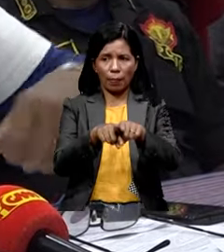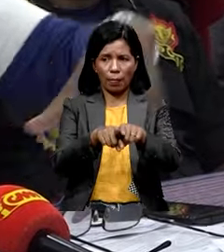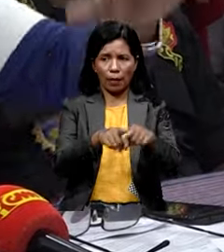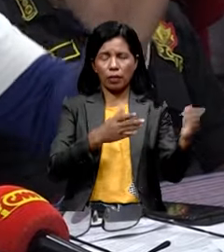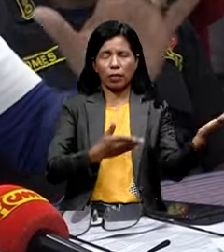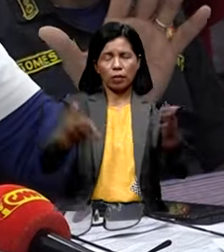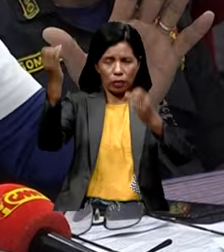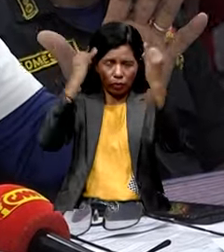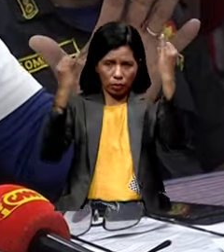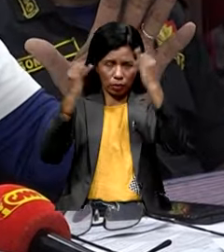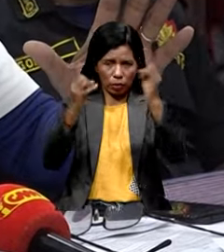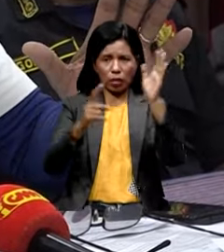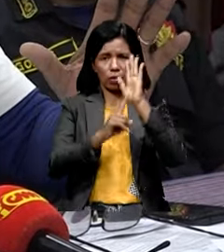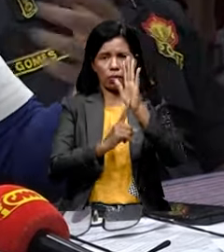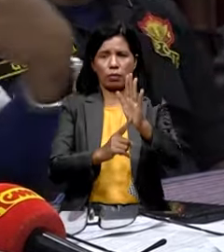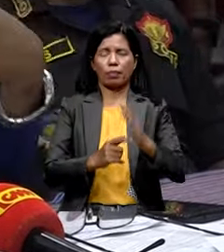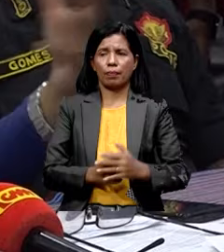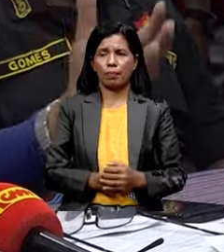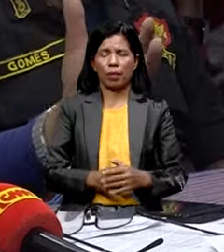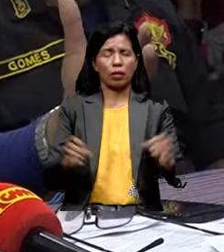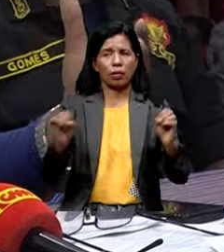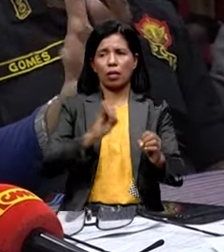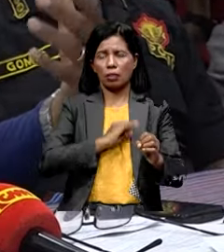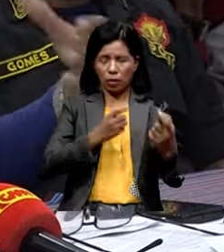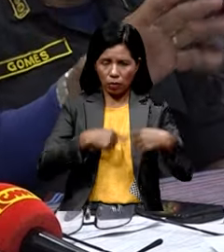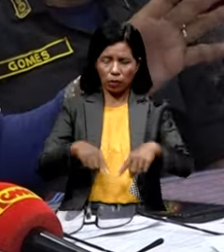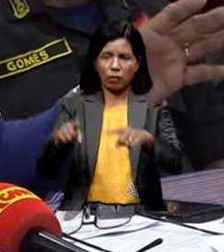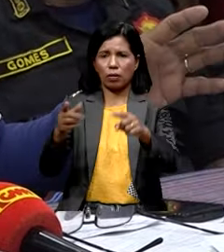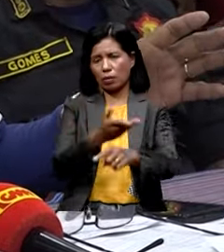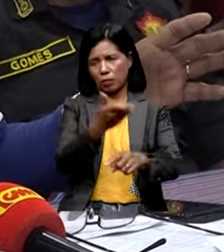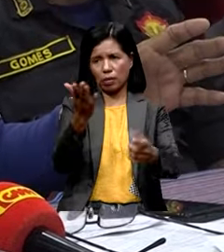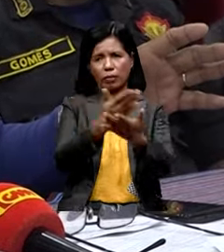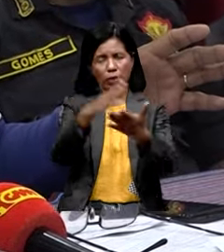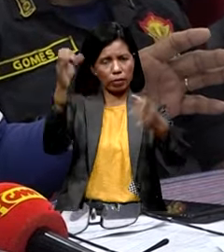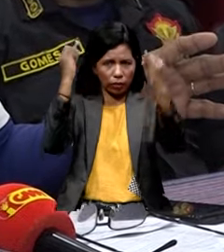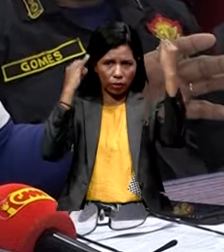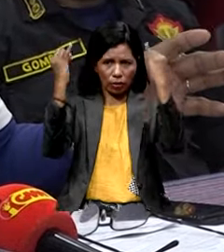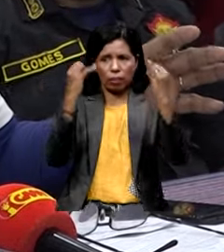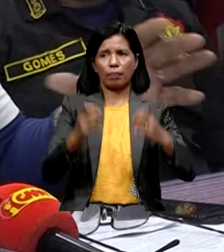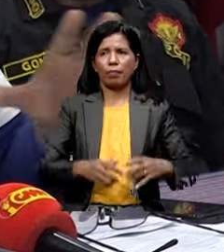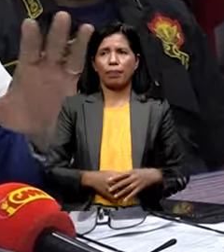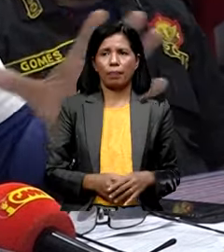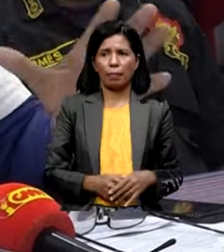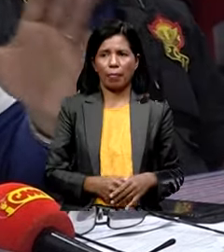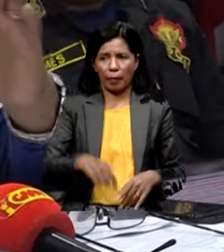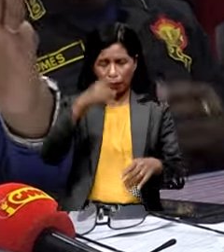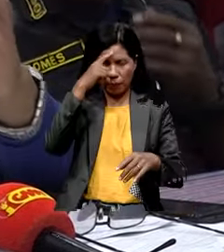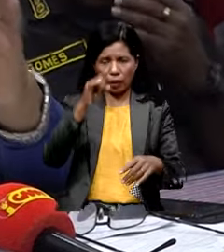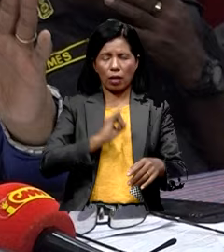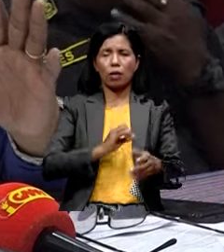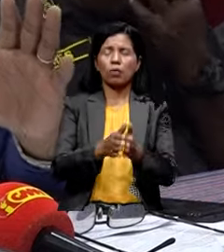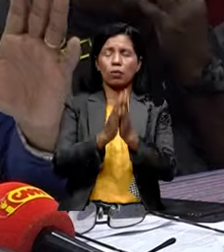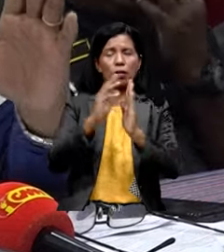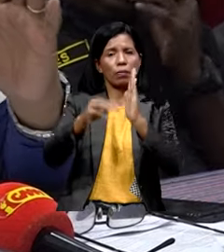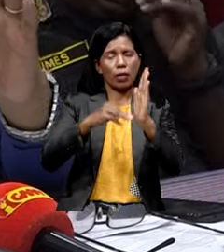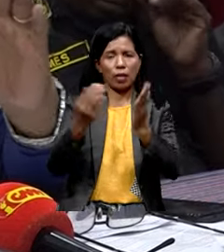lori informasaun ni bakrai. Los hau ma tu lori balai. Ito bot ser ma fai informasaun. Tamba ne a uso ba media, lali